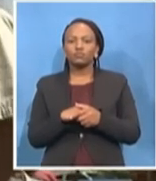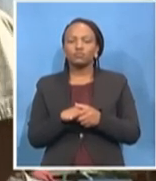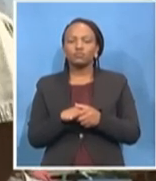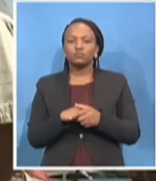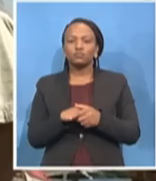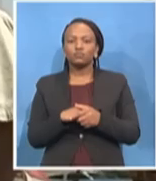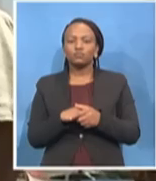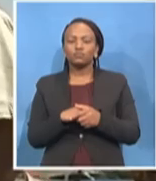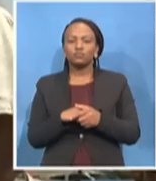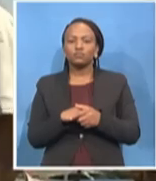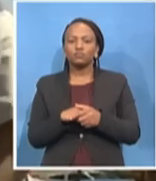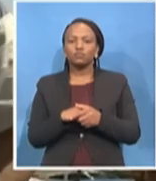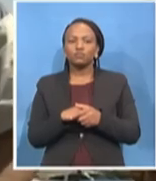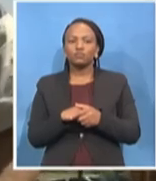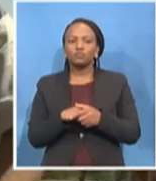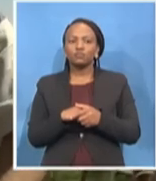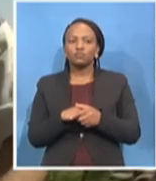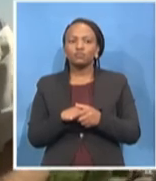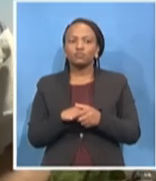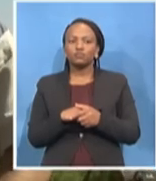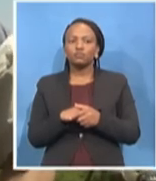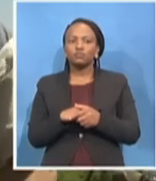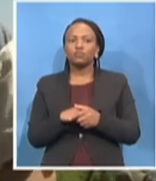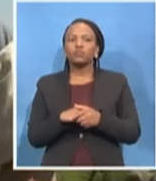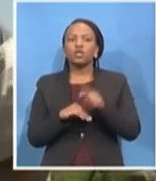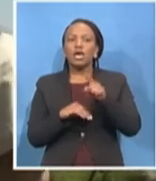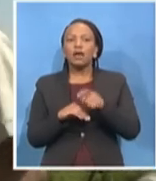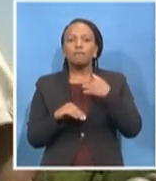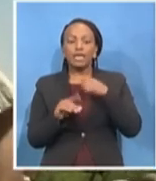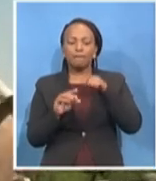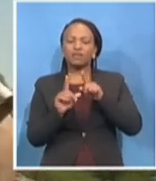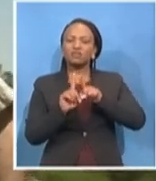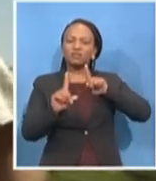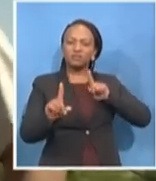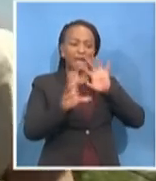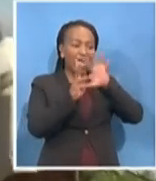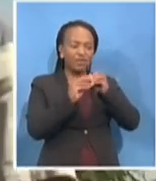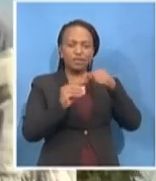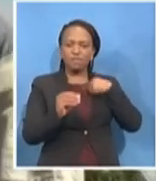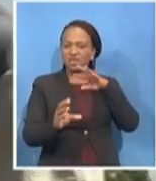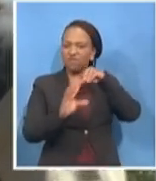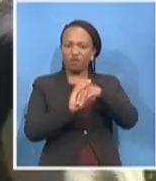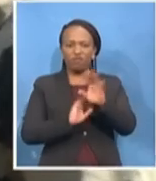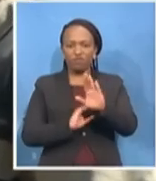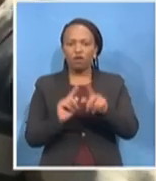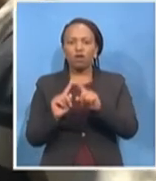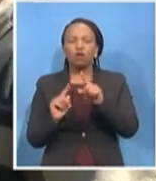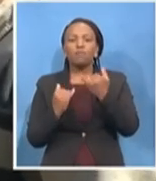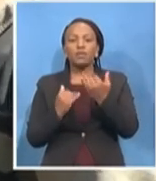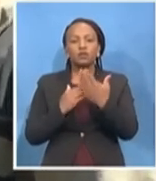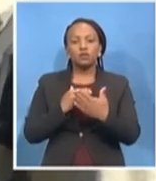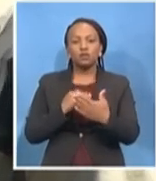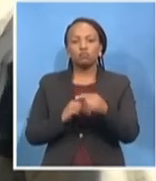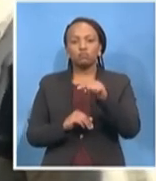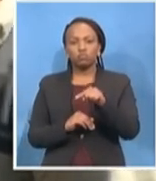die bewoording was as hulle, maar nog steeds, om net daai te noem, om net hierso te staan by SABC en daai woorde te noem. Ek